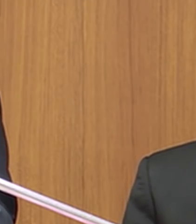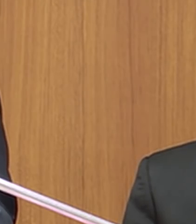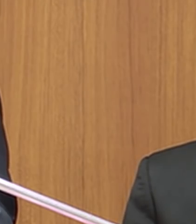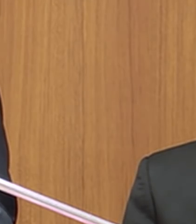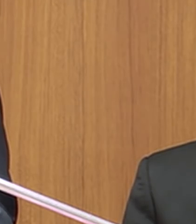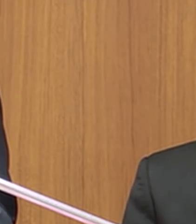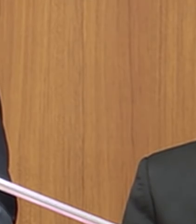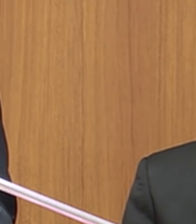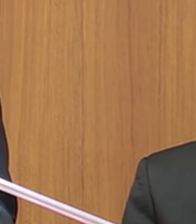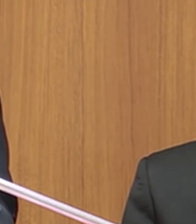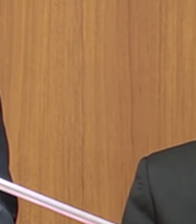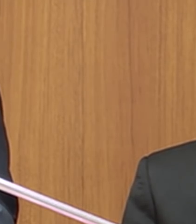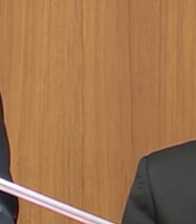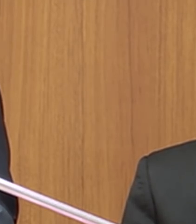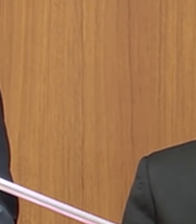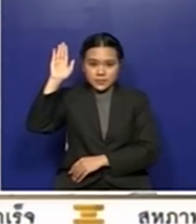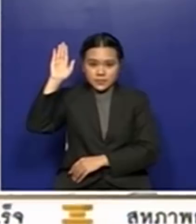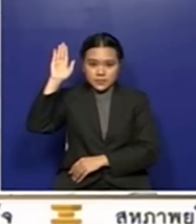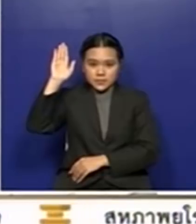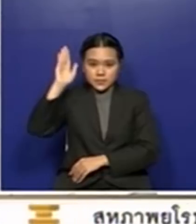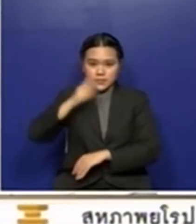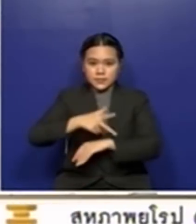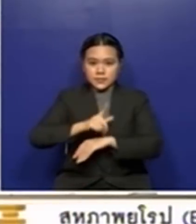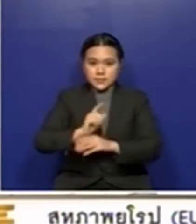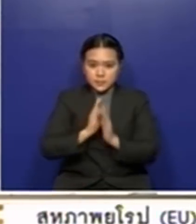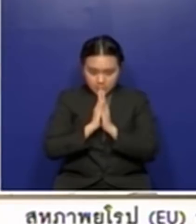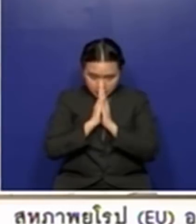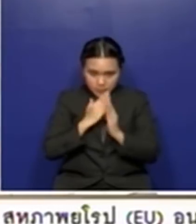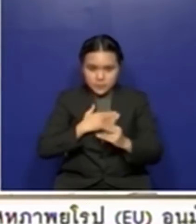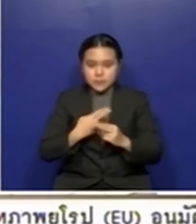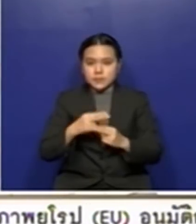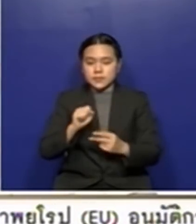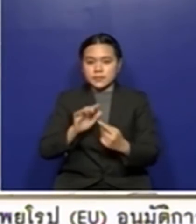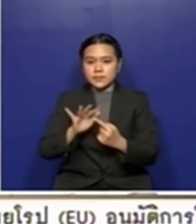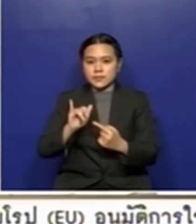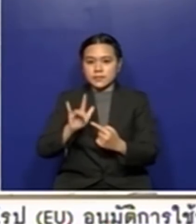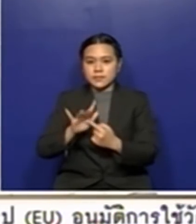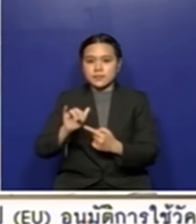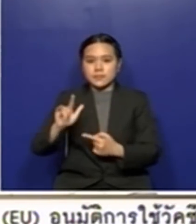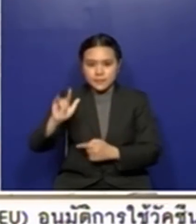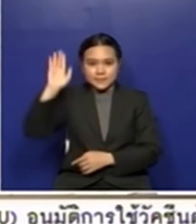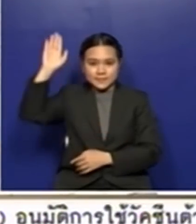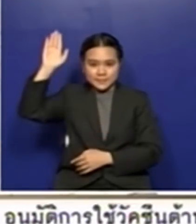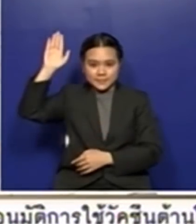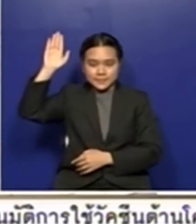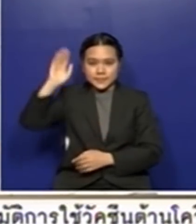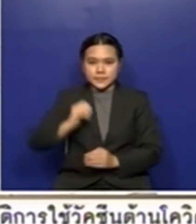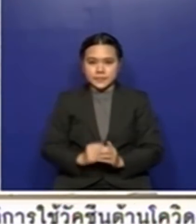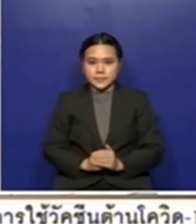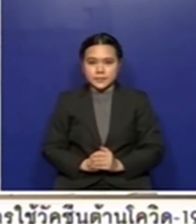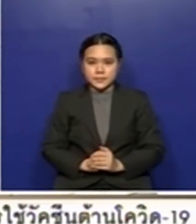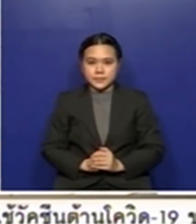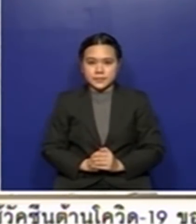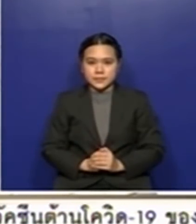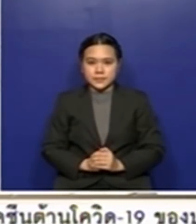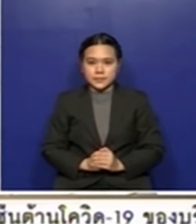ณาร่างรัฐธรรมนูญเนี่ยนะครับแก้ไขเพิ่มเติมเนี่ยนะเขามีความประสงค์จะรับฟังความคิดเห็นเกี่ยวกับการร่างรัฐธรรมนูญแห่งราชอา